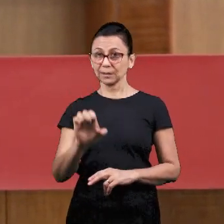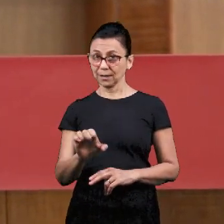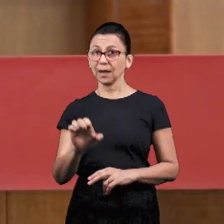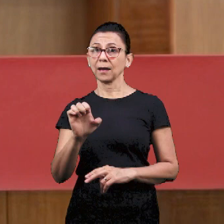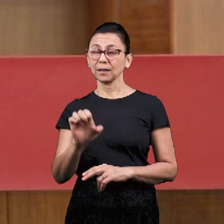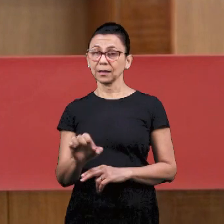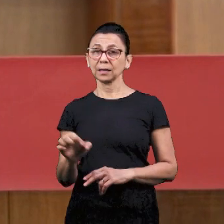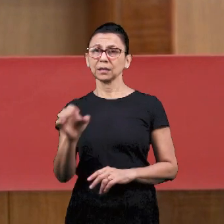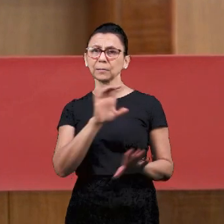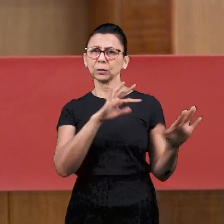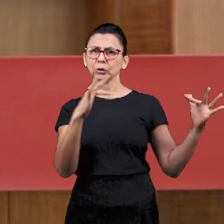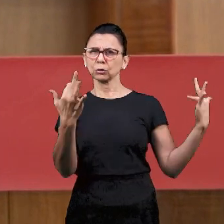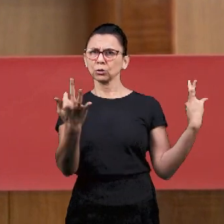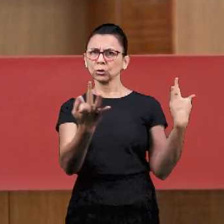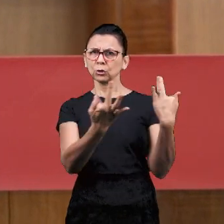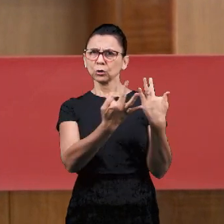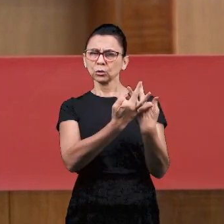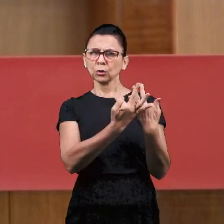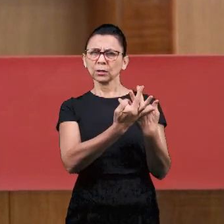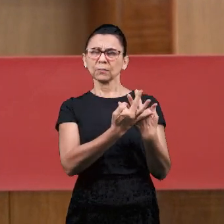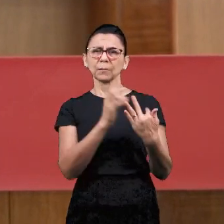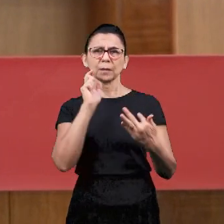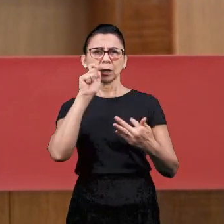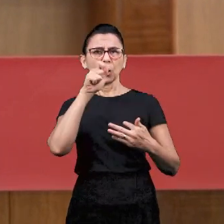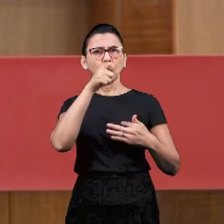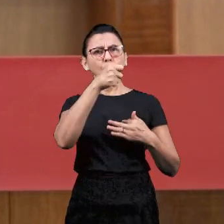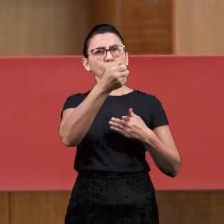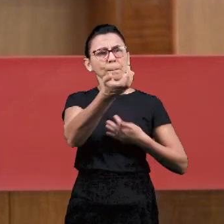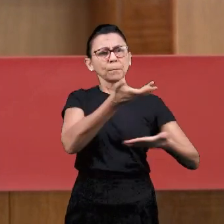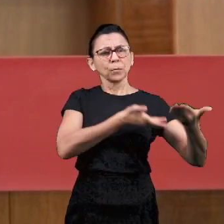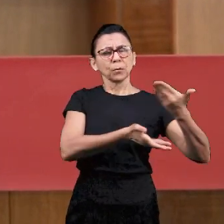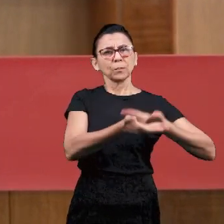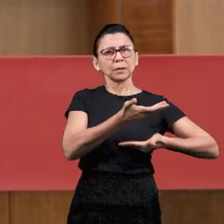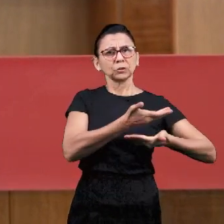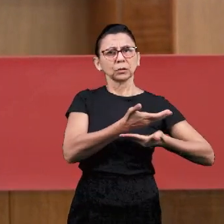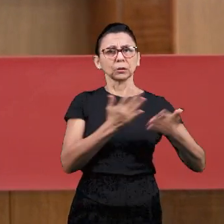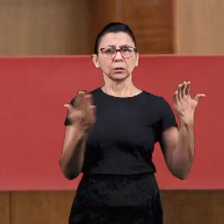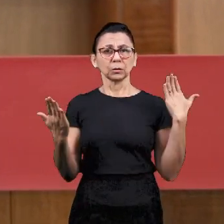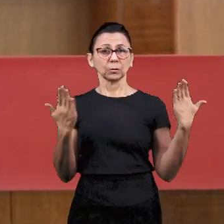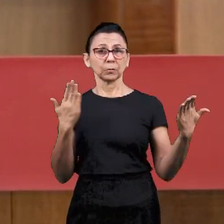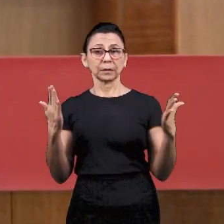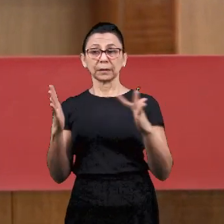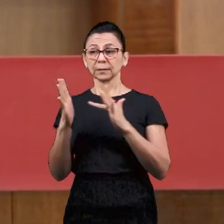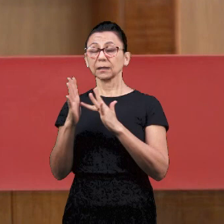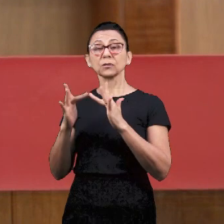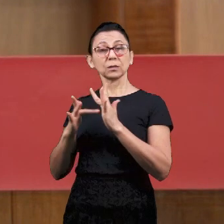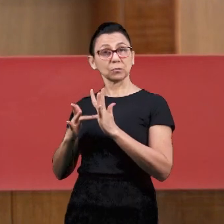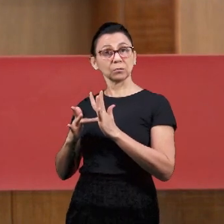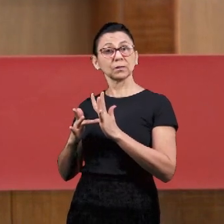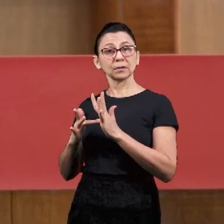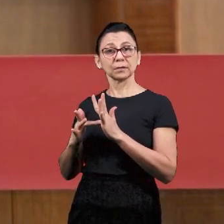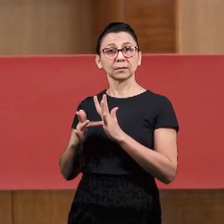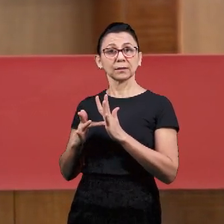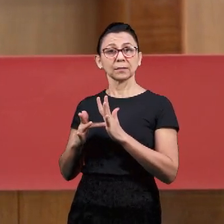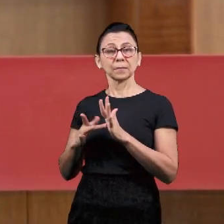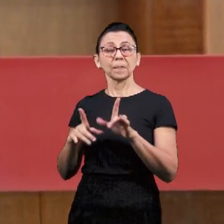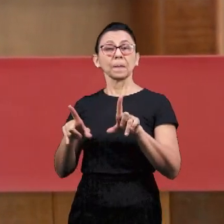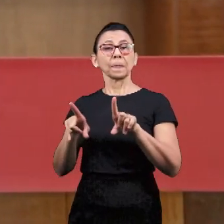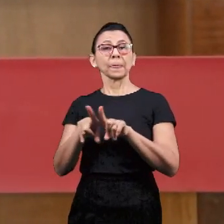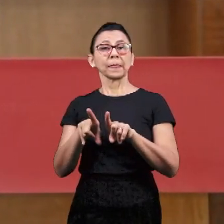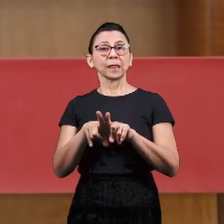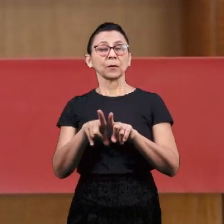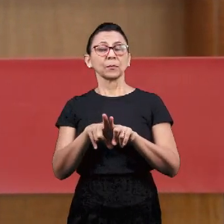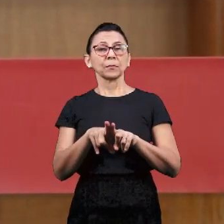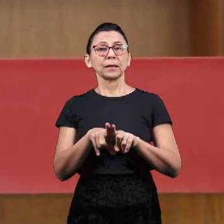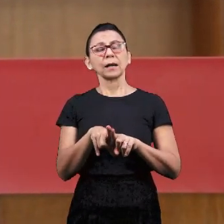frères, cela se compare au Seigneur Jésus, comme celui qui a le pain de la vie, très bien placé, quand les frères de Joseph sont